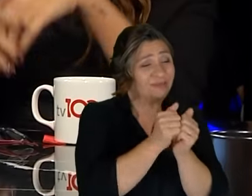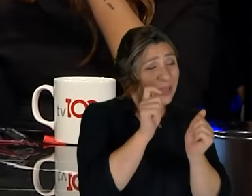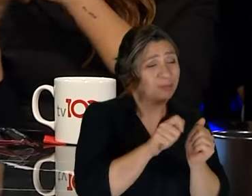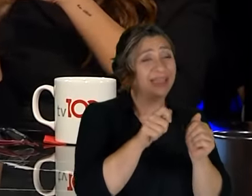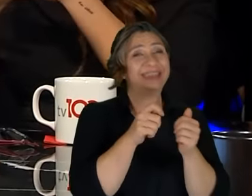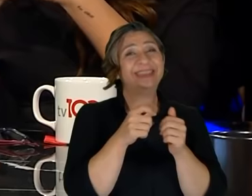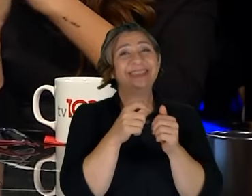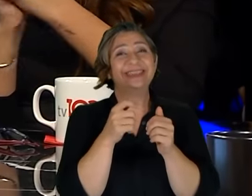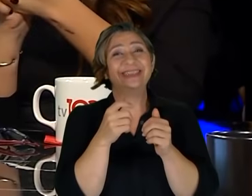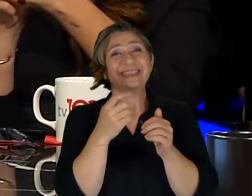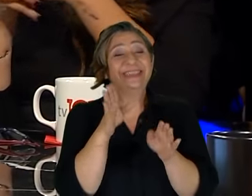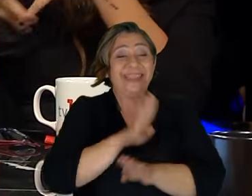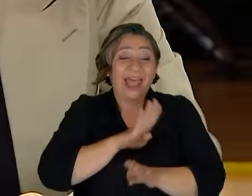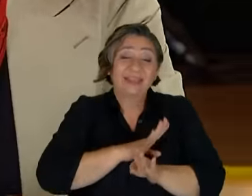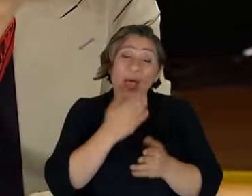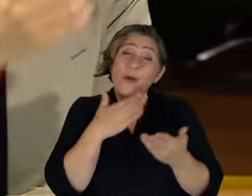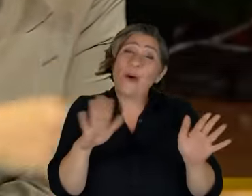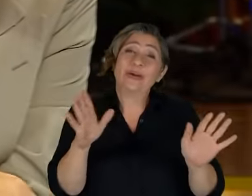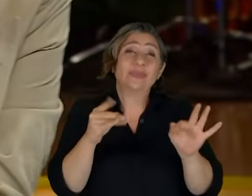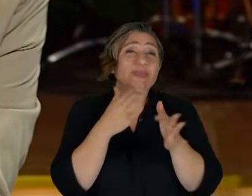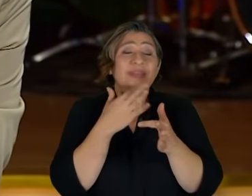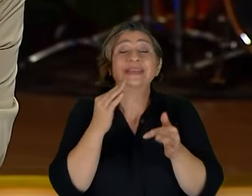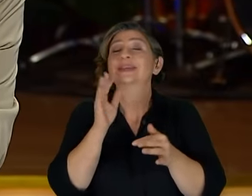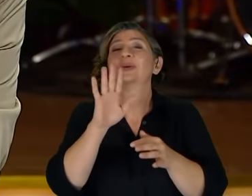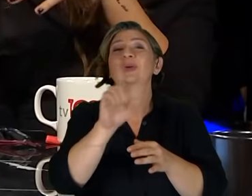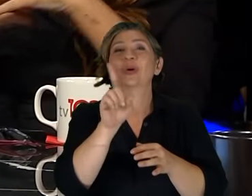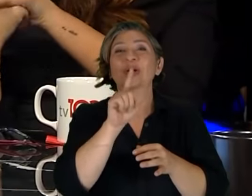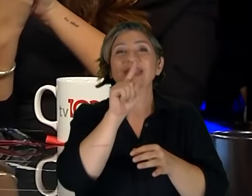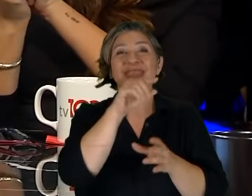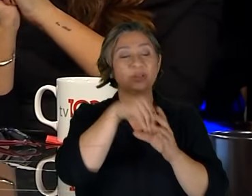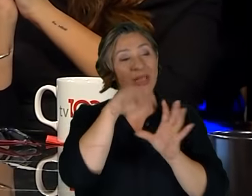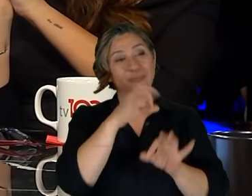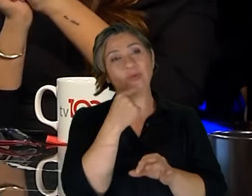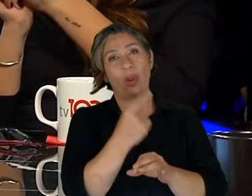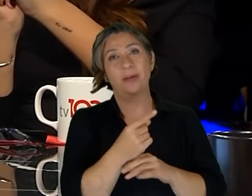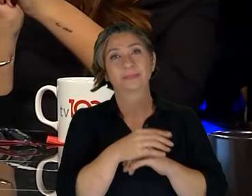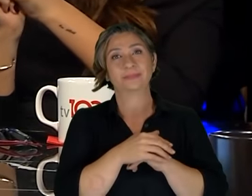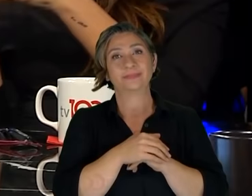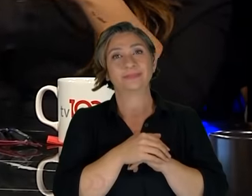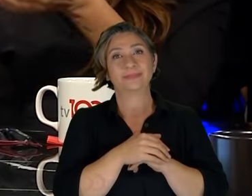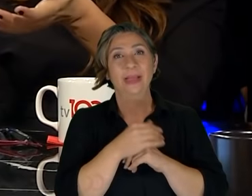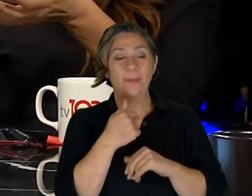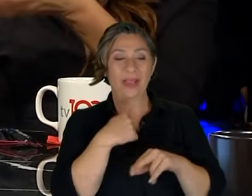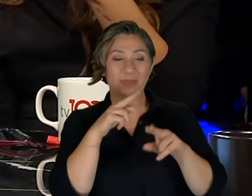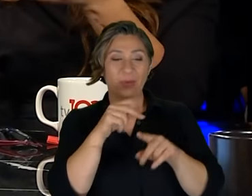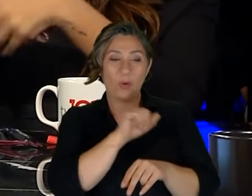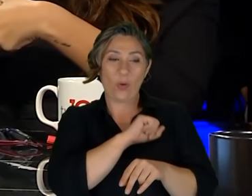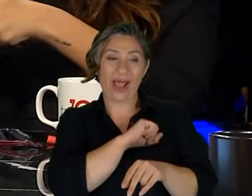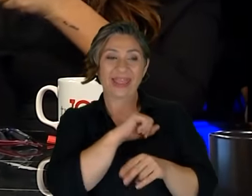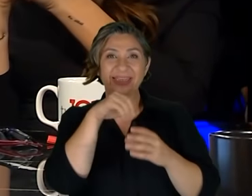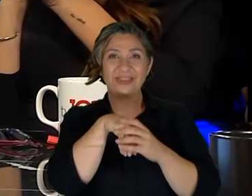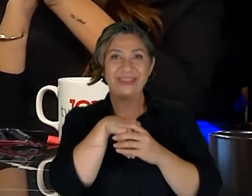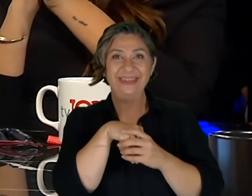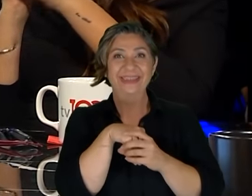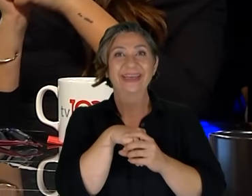Vallahi dert kalmadı şekerim. Bir şey söylüyordunuz. Yo yo, sizin için hep söylerim ama yani. Ne dersiniz? Hani benim gibi korkanlar için